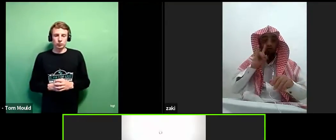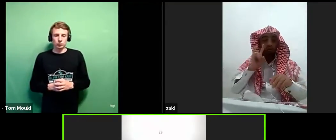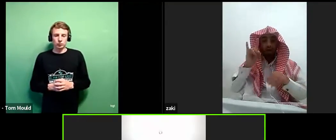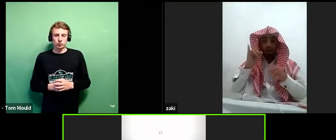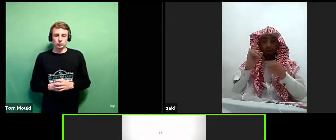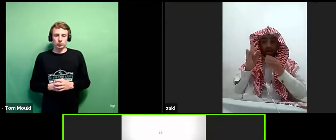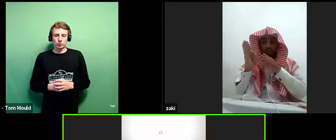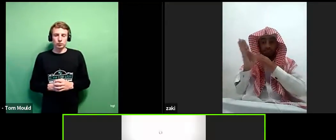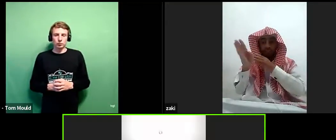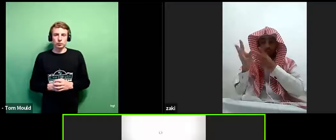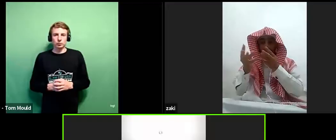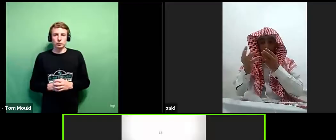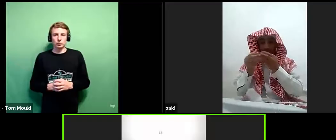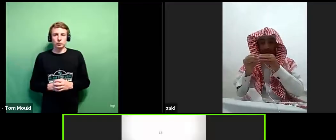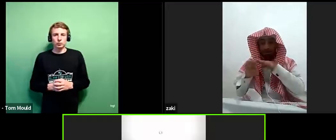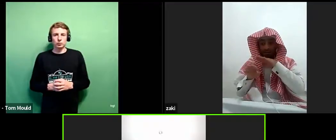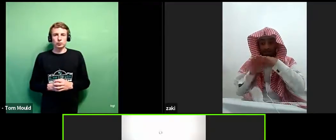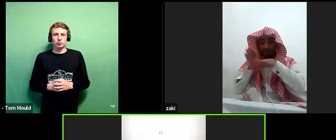الشيطان